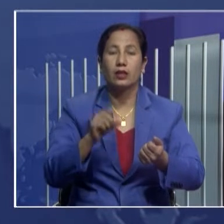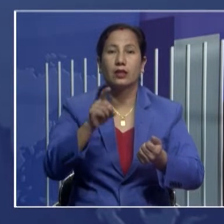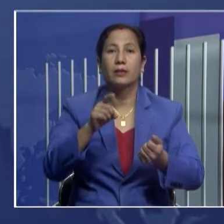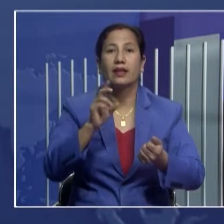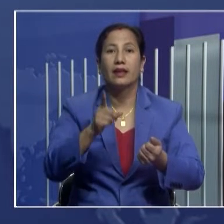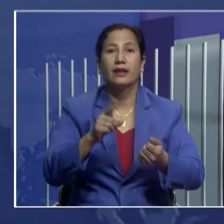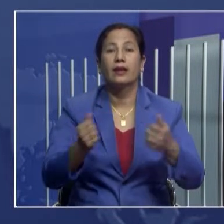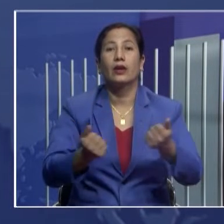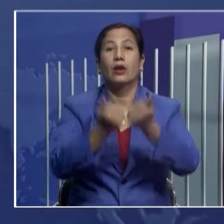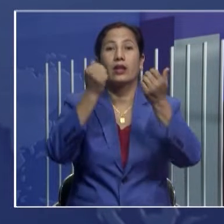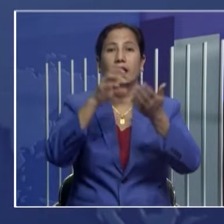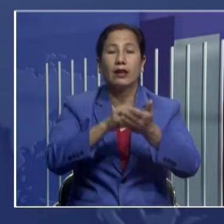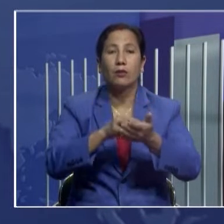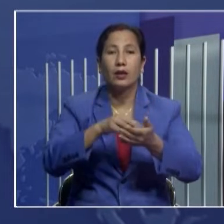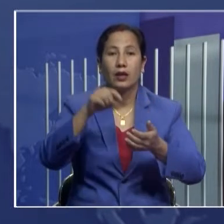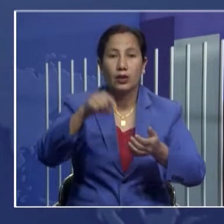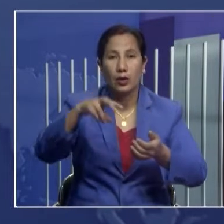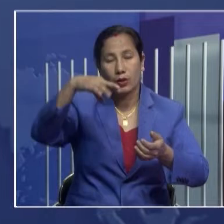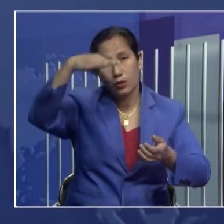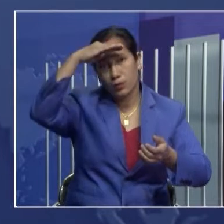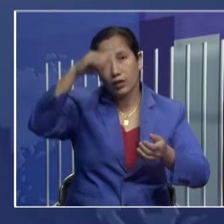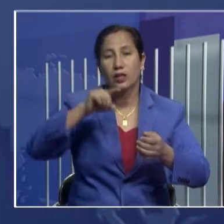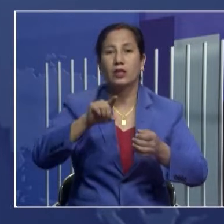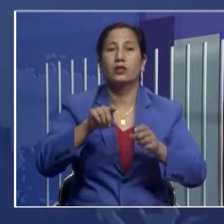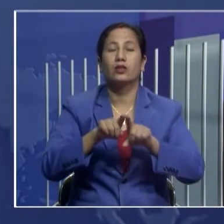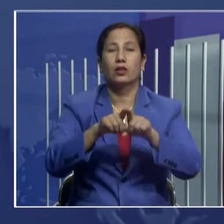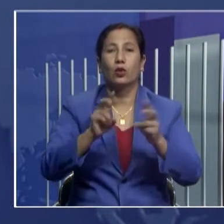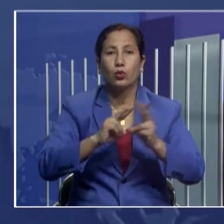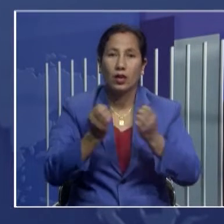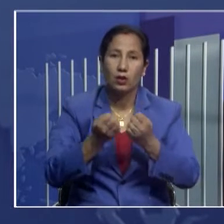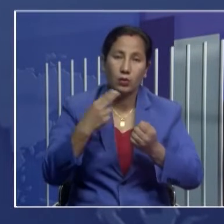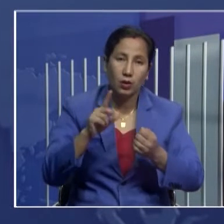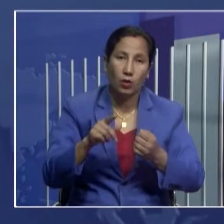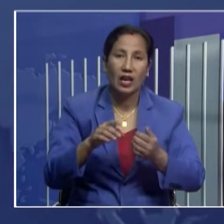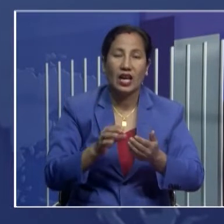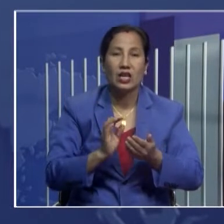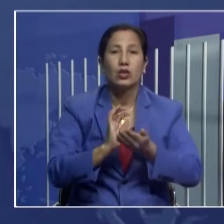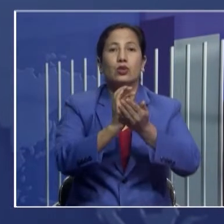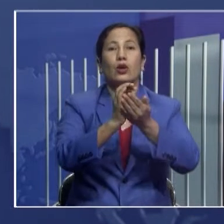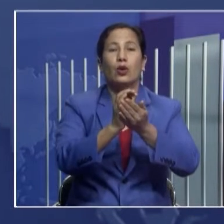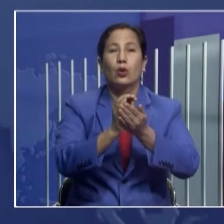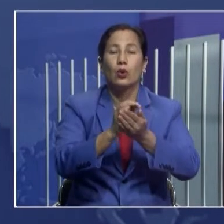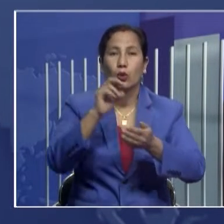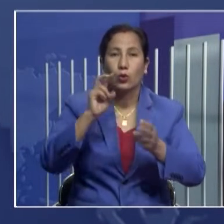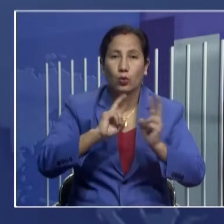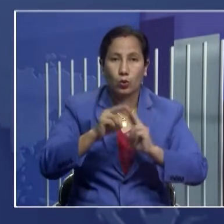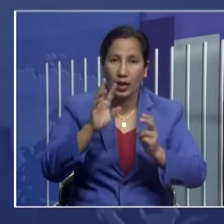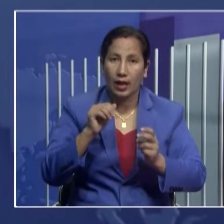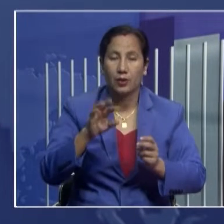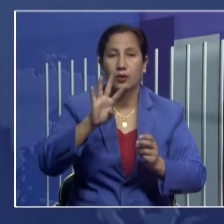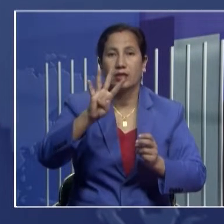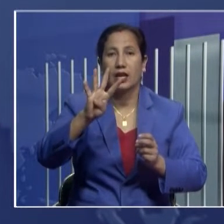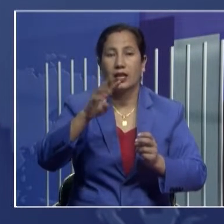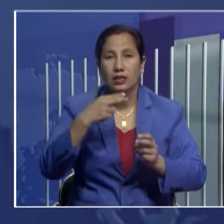त्यहाँ घटनास्थलमा रहेका प्रहरीसँग पनि कुराकानी गर्नुभएको होला, उद्धारको अवस्था या भनौँ जुन 4 घाइते भन्ने भन्दै हुनुहुन्छ,